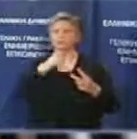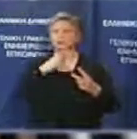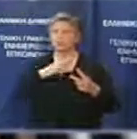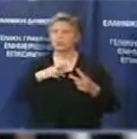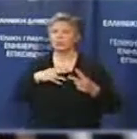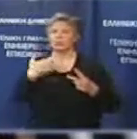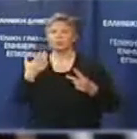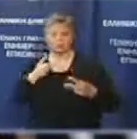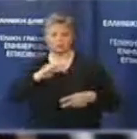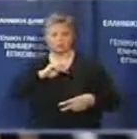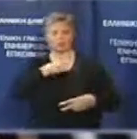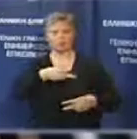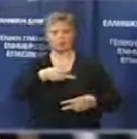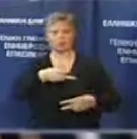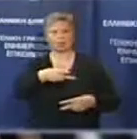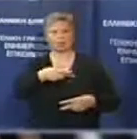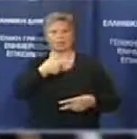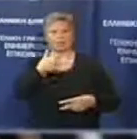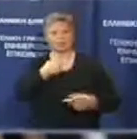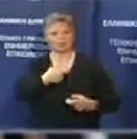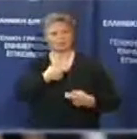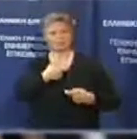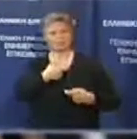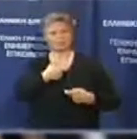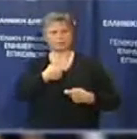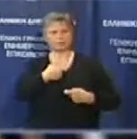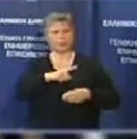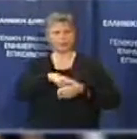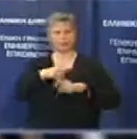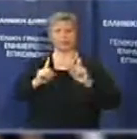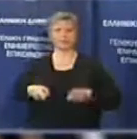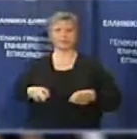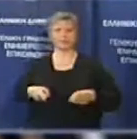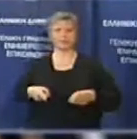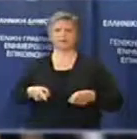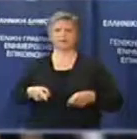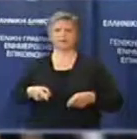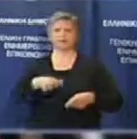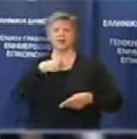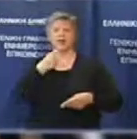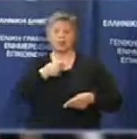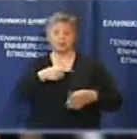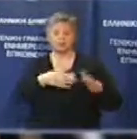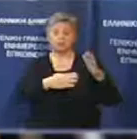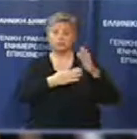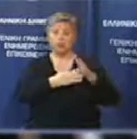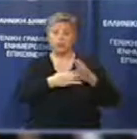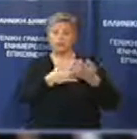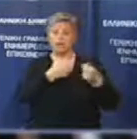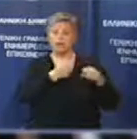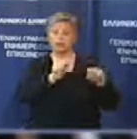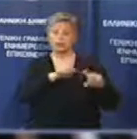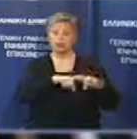τέτοιο τελεσίγραφο που εκτίθεται δημοσίως από τον κύριο Καμένο ήδη από χθες το